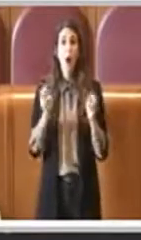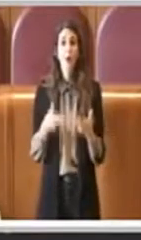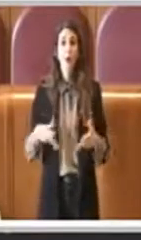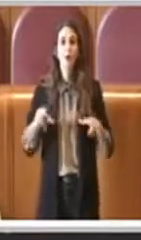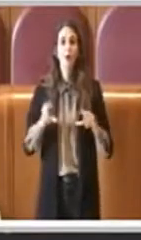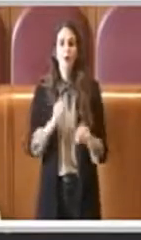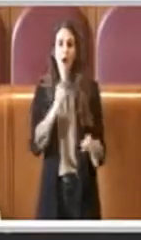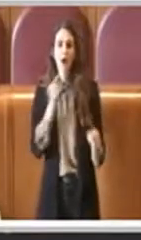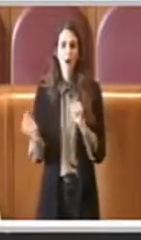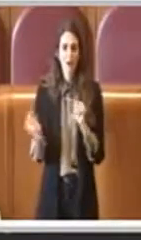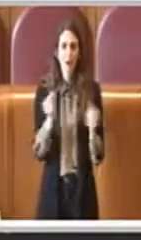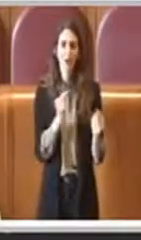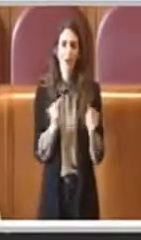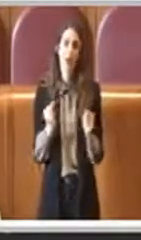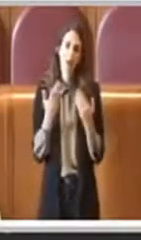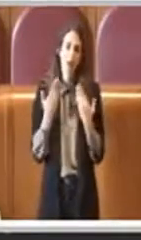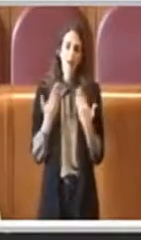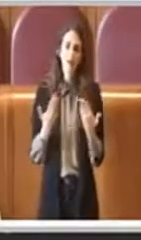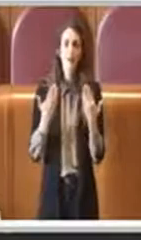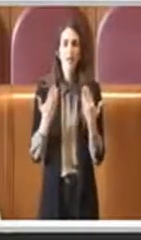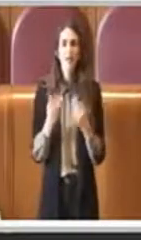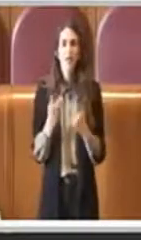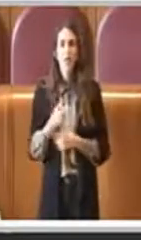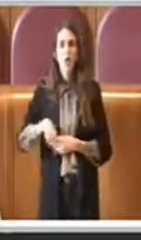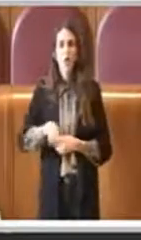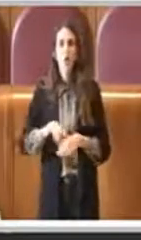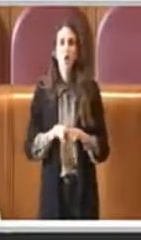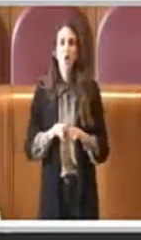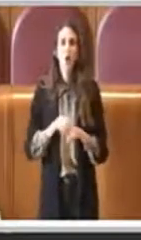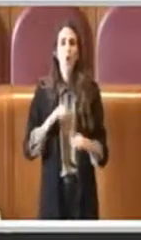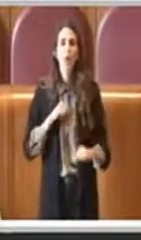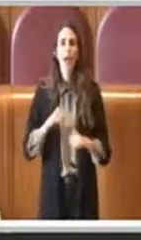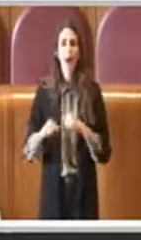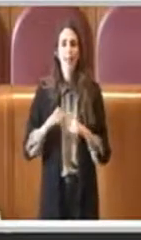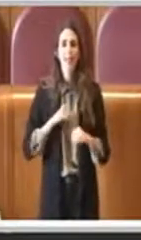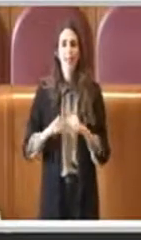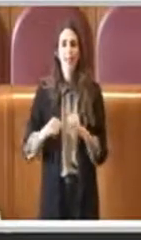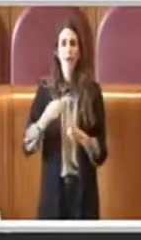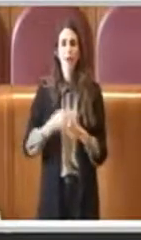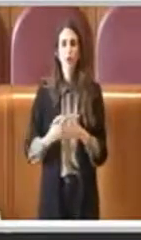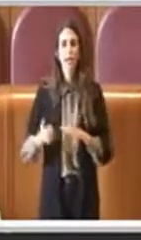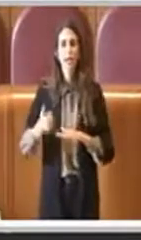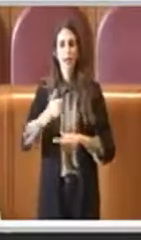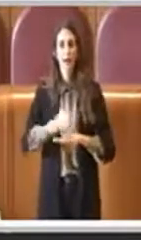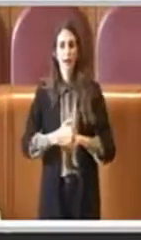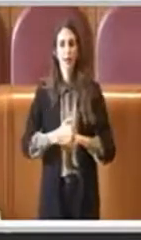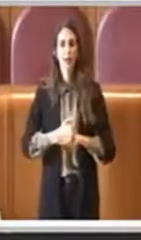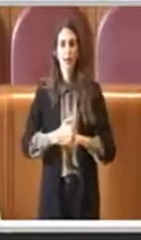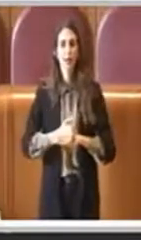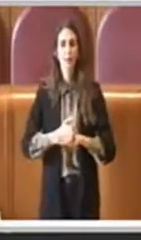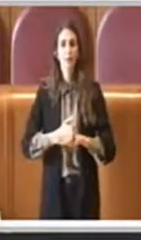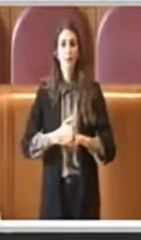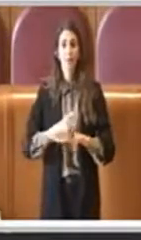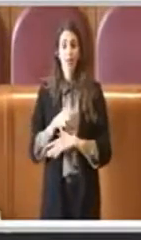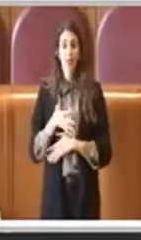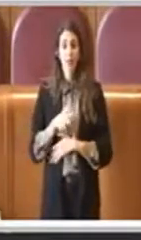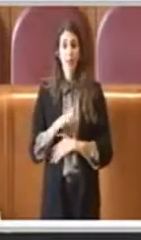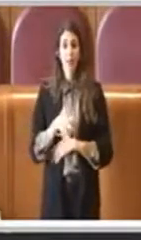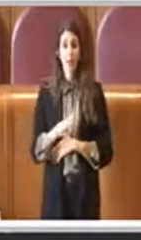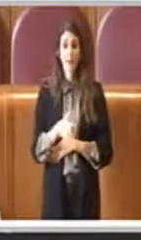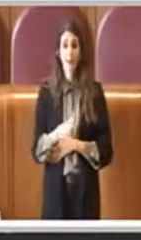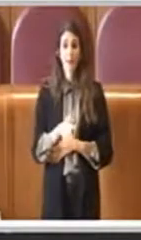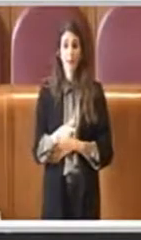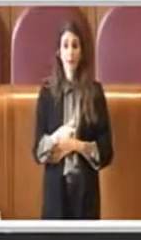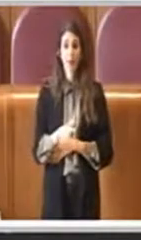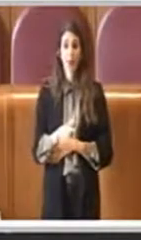lo stiamo anche portando come amministrazione lato Roma Capitale. Adama verrà chiuso a breve. Nel frattempo,